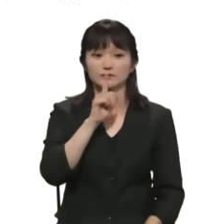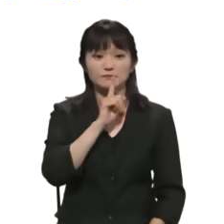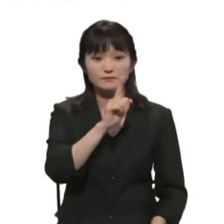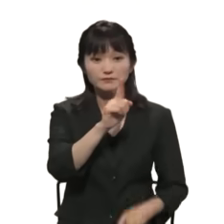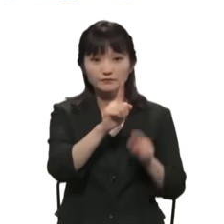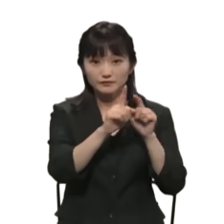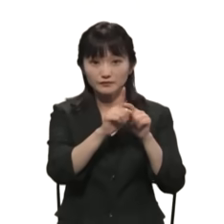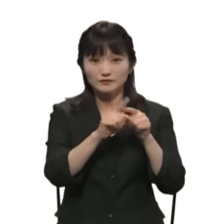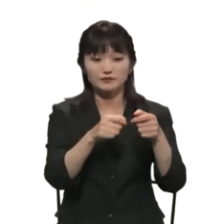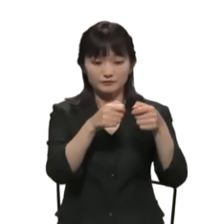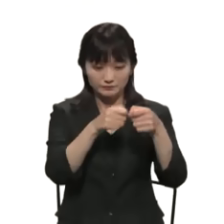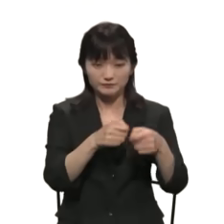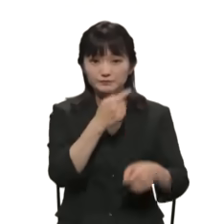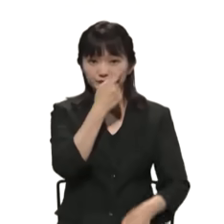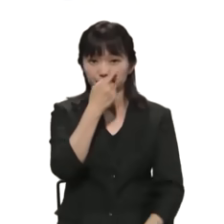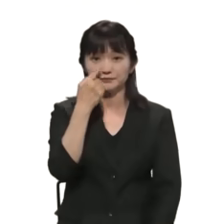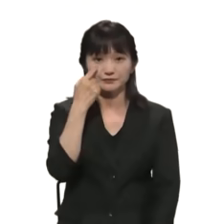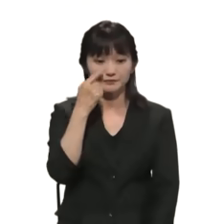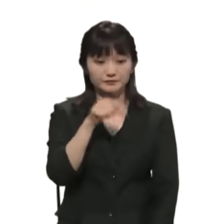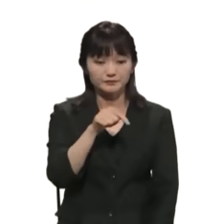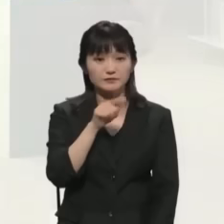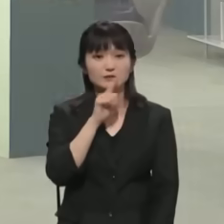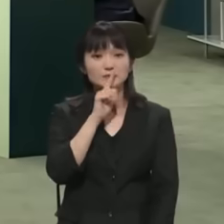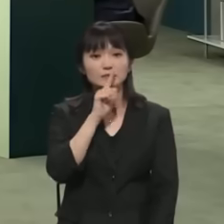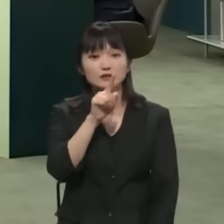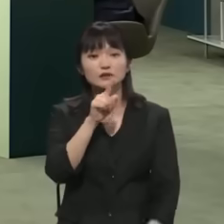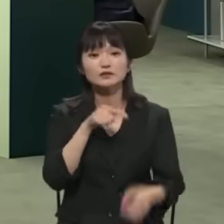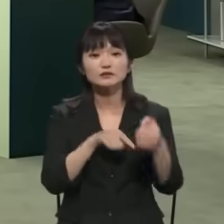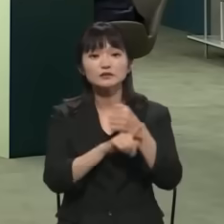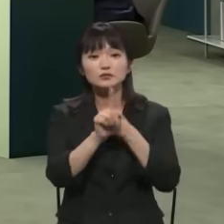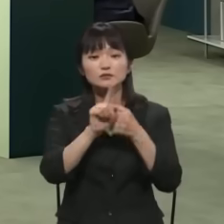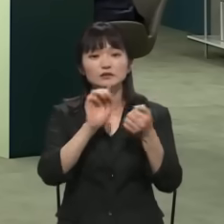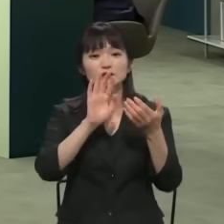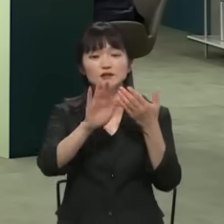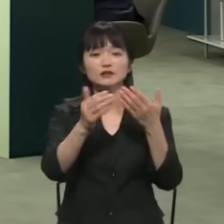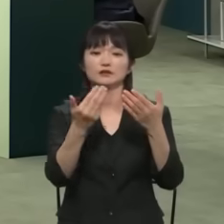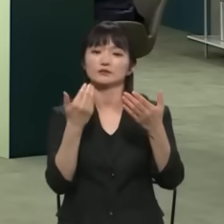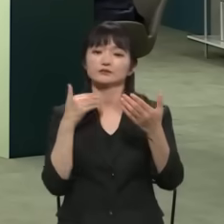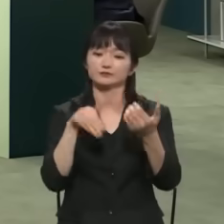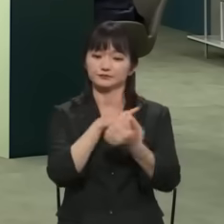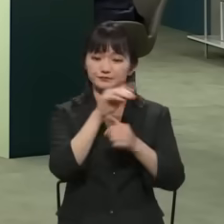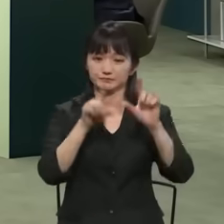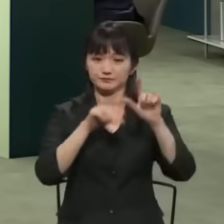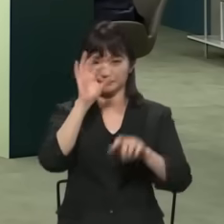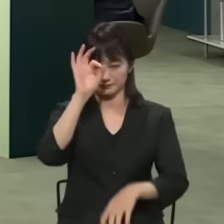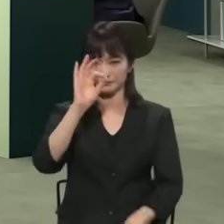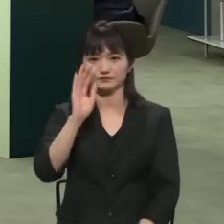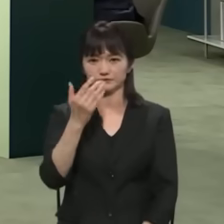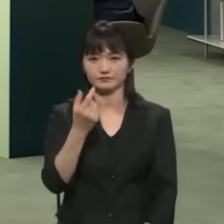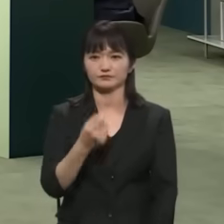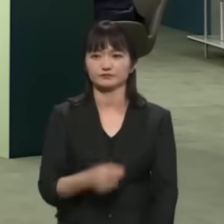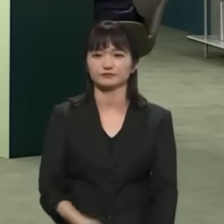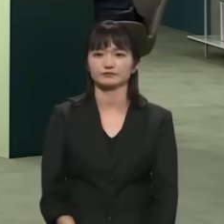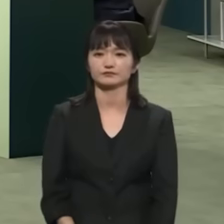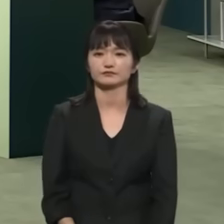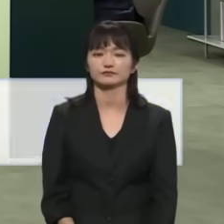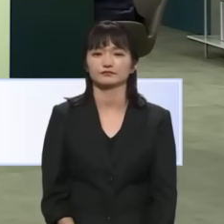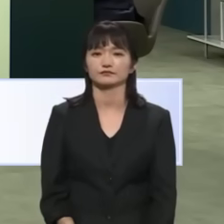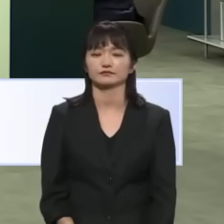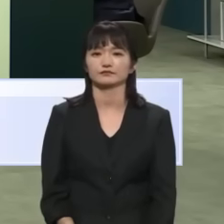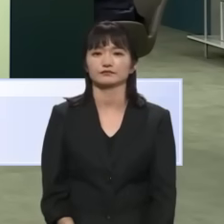했는지도 살펴봐야 할 것이고 그 발언이 나온 앞뒤의 상황도 좀 살펴봐야 할 것 같다 쟁점이 될 것 같습니다 그